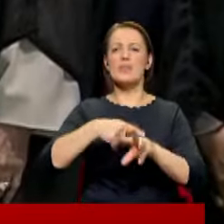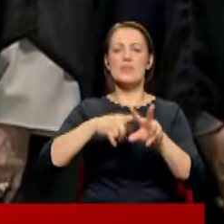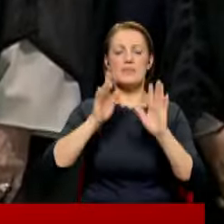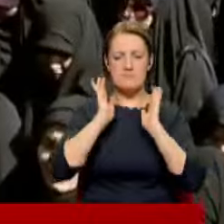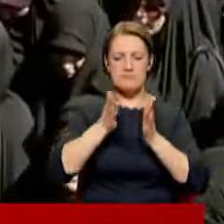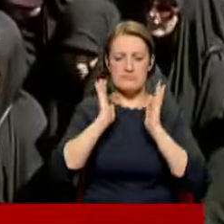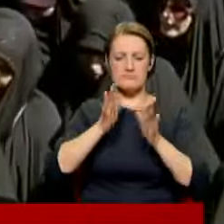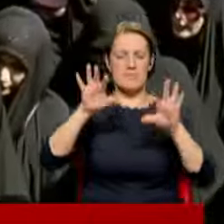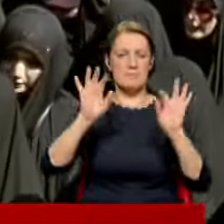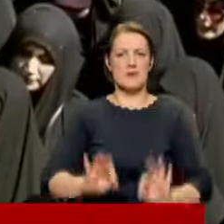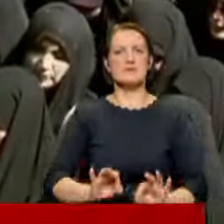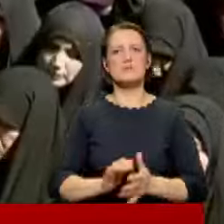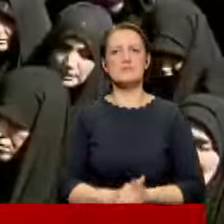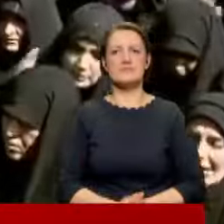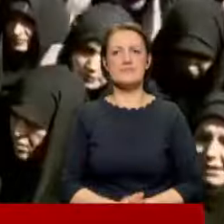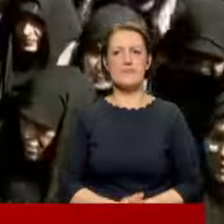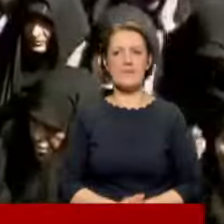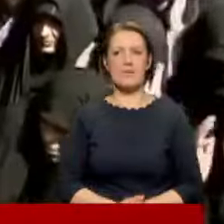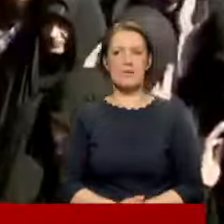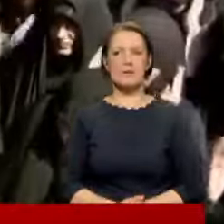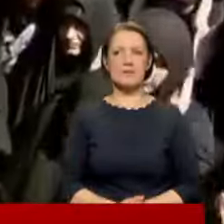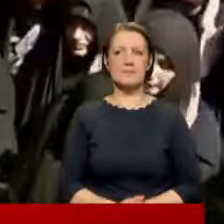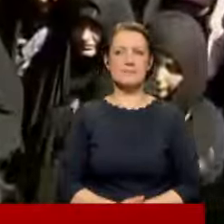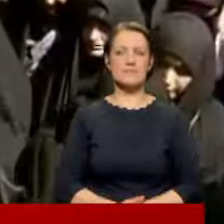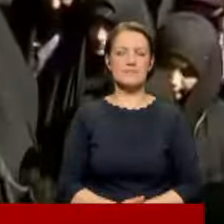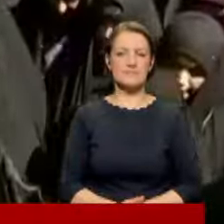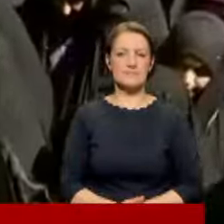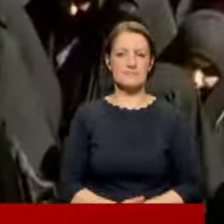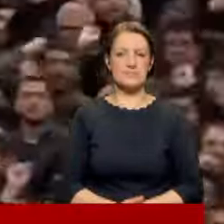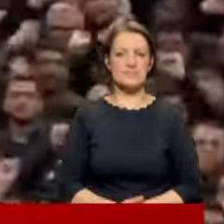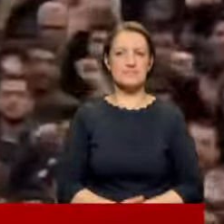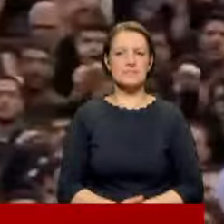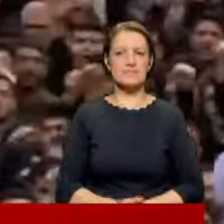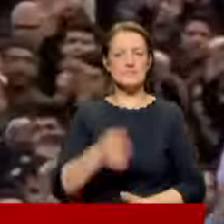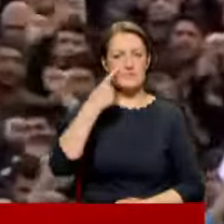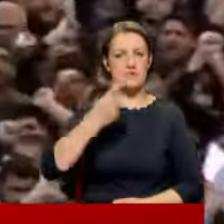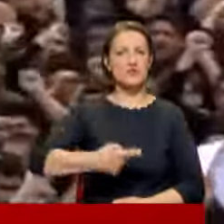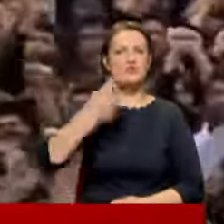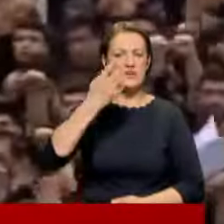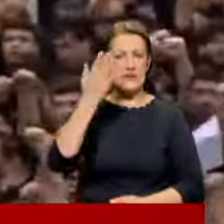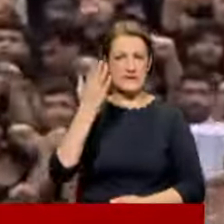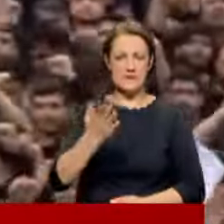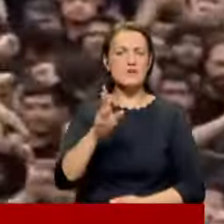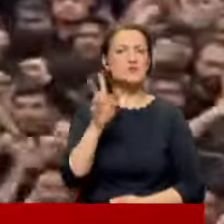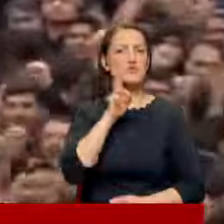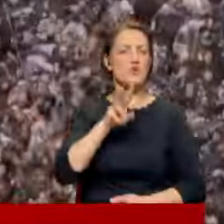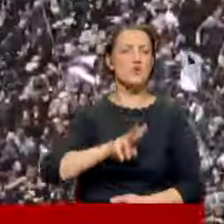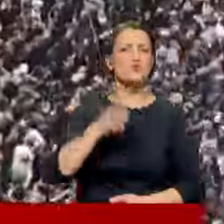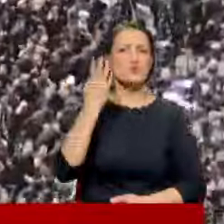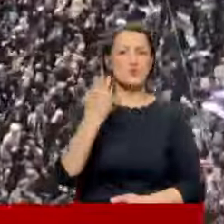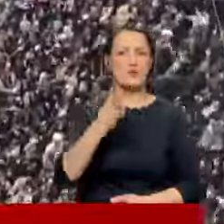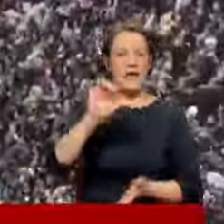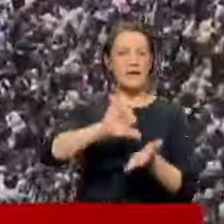namazıyla başladı. Allahu Ekber. Allahu Ekber. Cumhurbaşkanı reisi son yolculuğuna uğurlamak